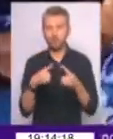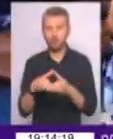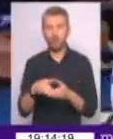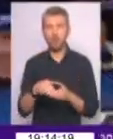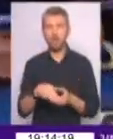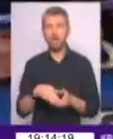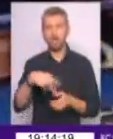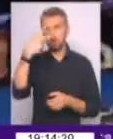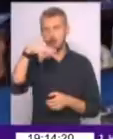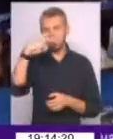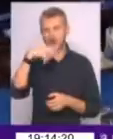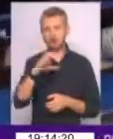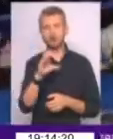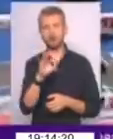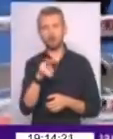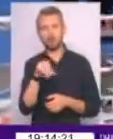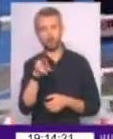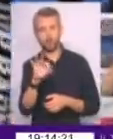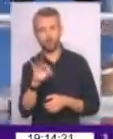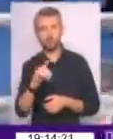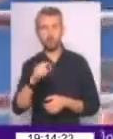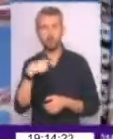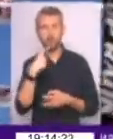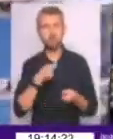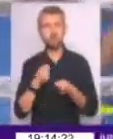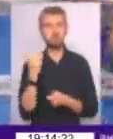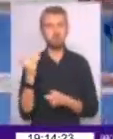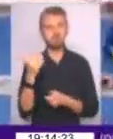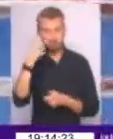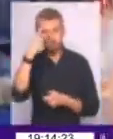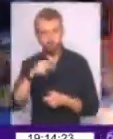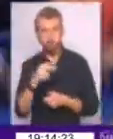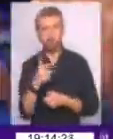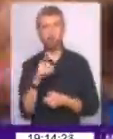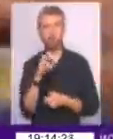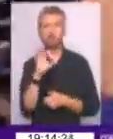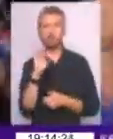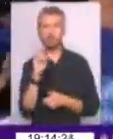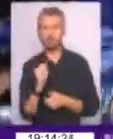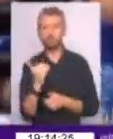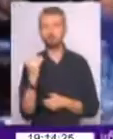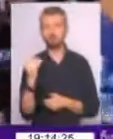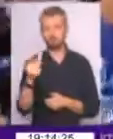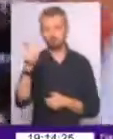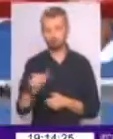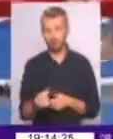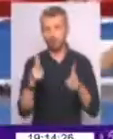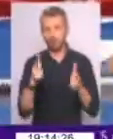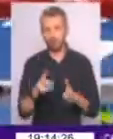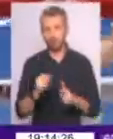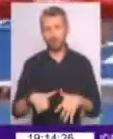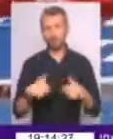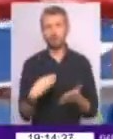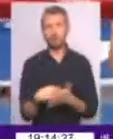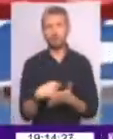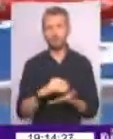мексиканець Орландо Салідо. За словами менеджера Салідо Шона Гібсона, його підопічний погодився на запропоновані